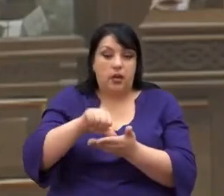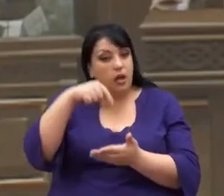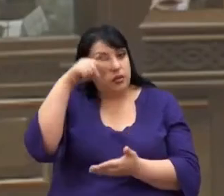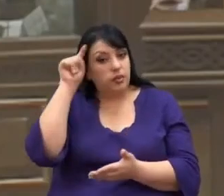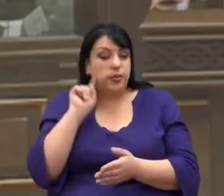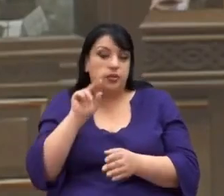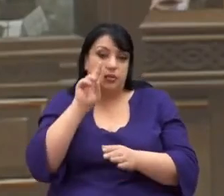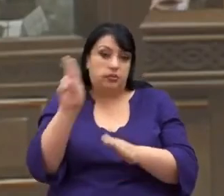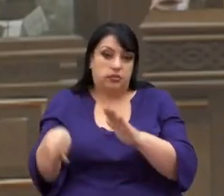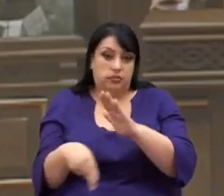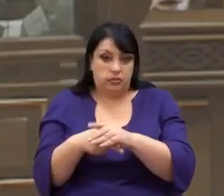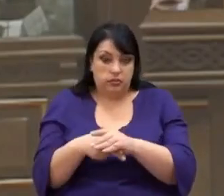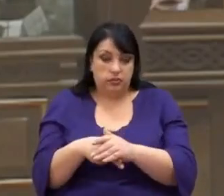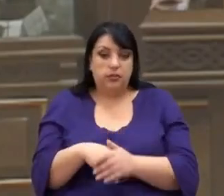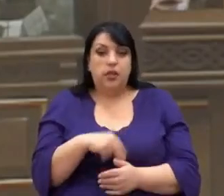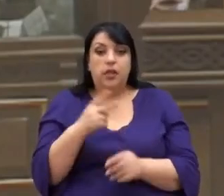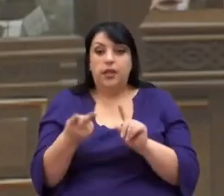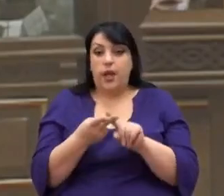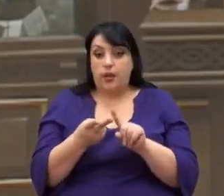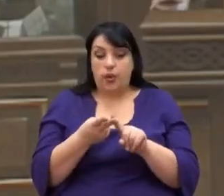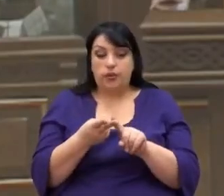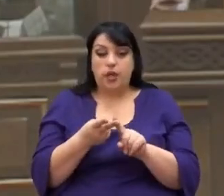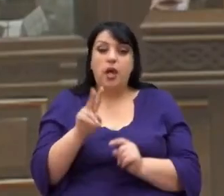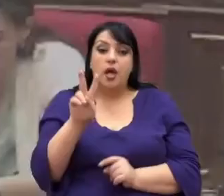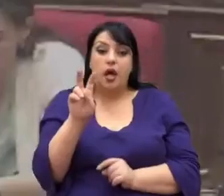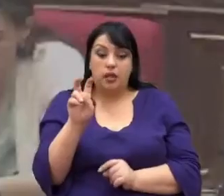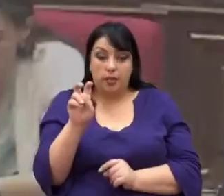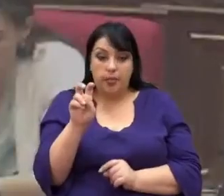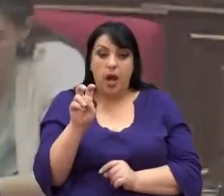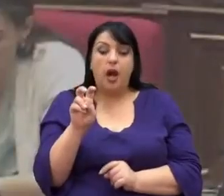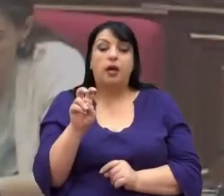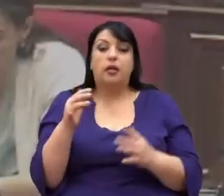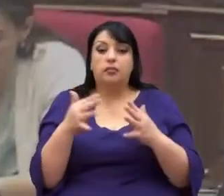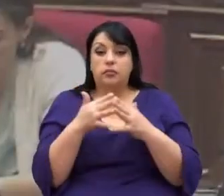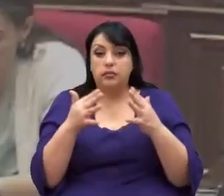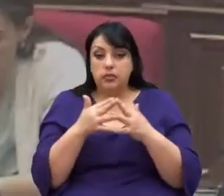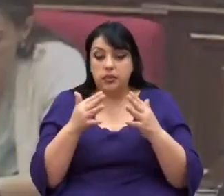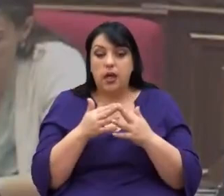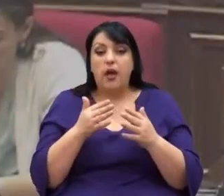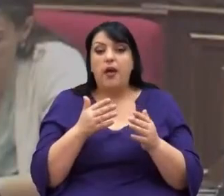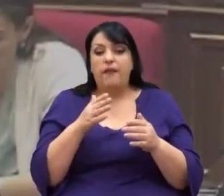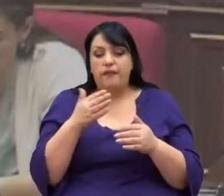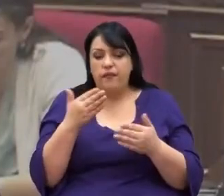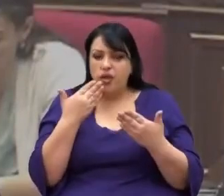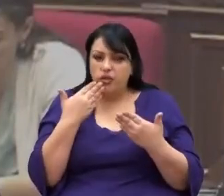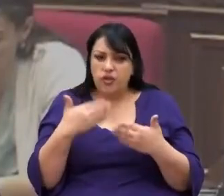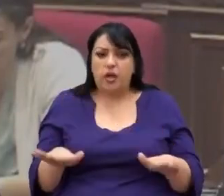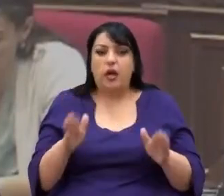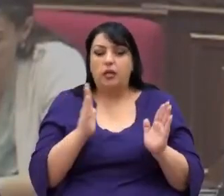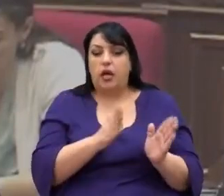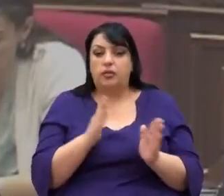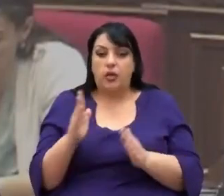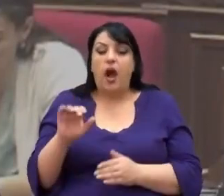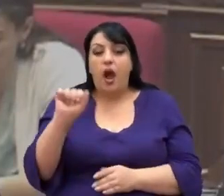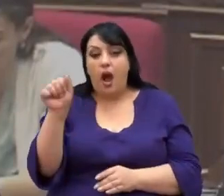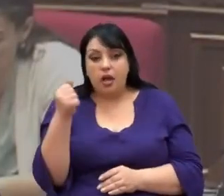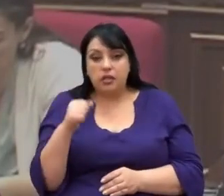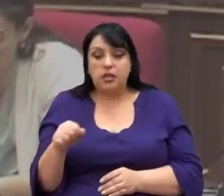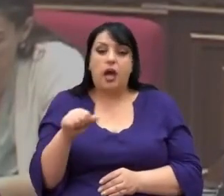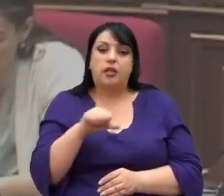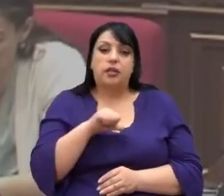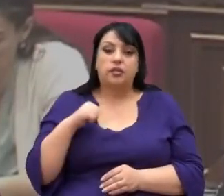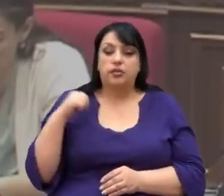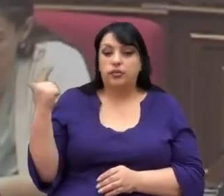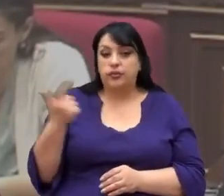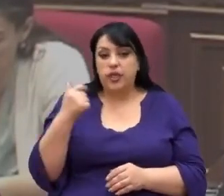ներքո։ Երկրորդ մեջբերում, Ղարաբաղյան հակամարտության վերջնական կարգավորումը տեսնում ենք Արցախի ժողովրդի